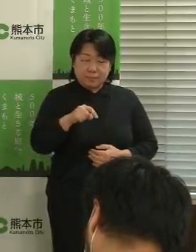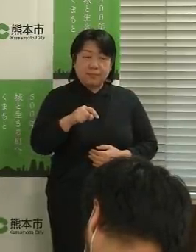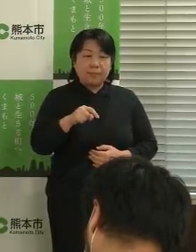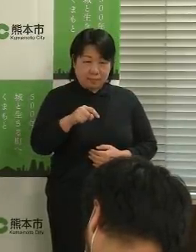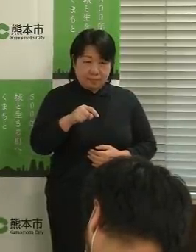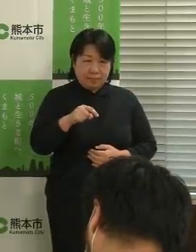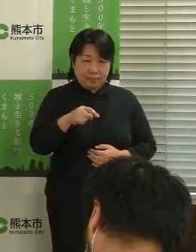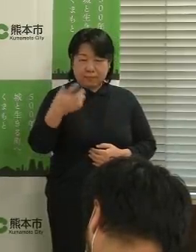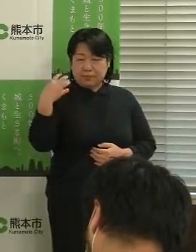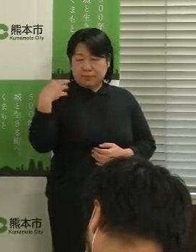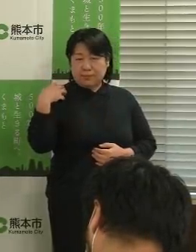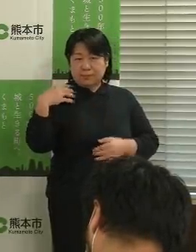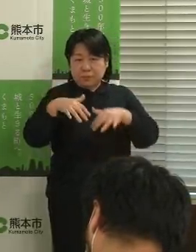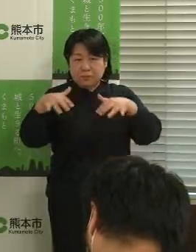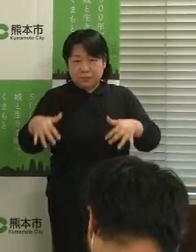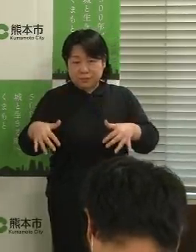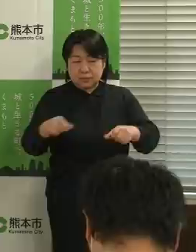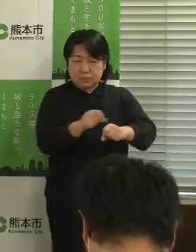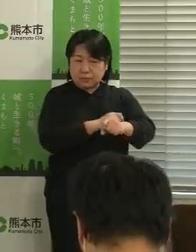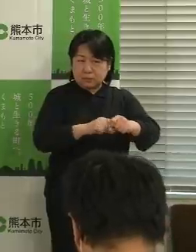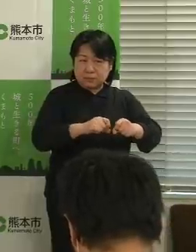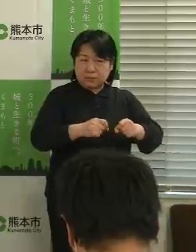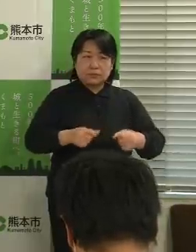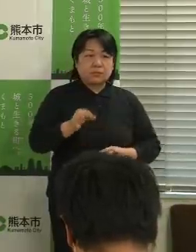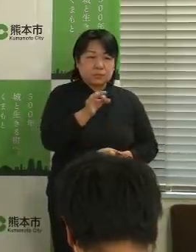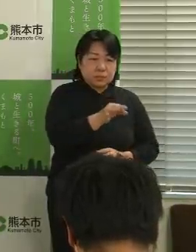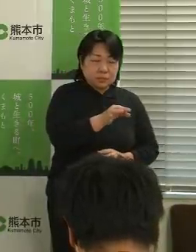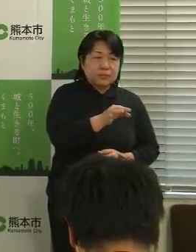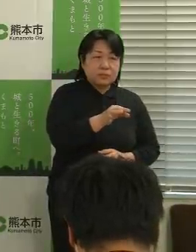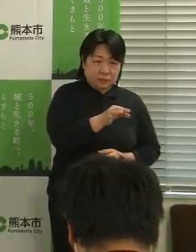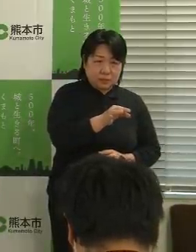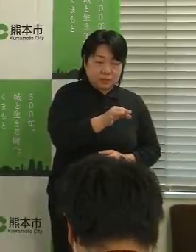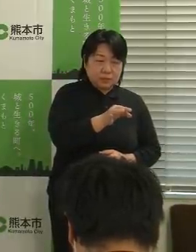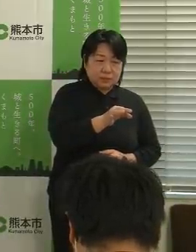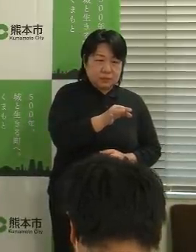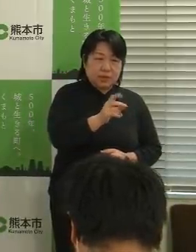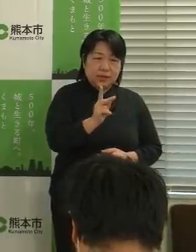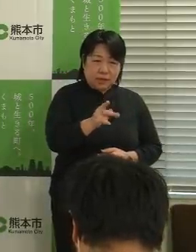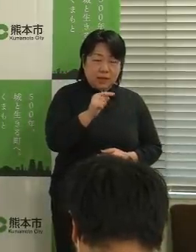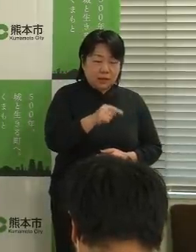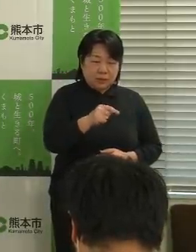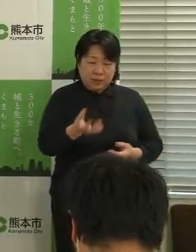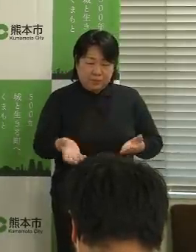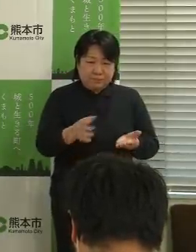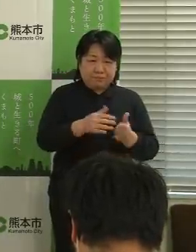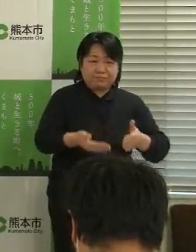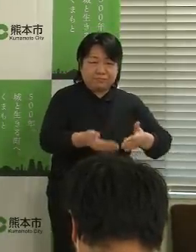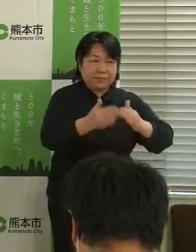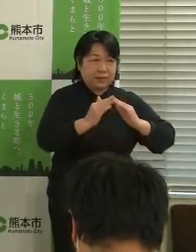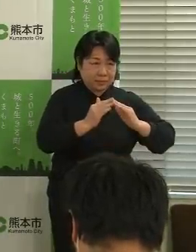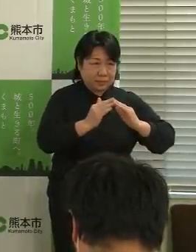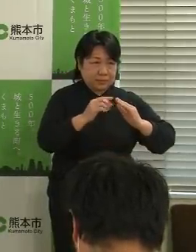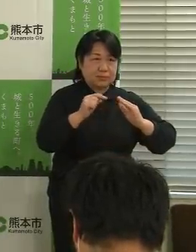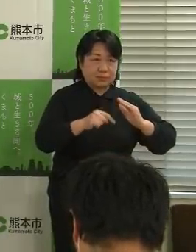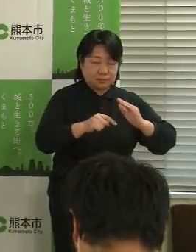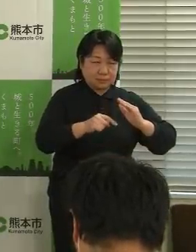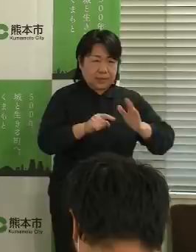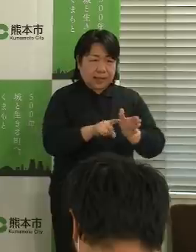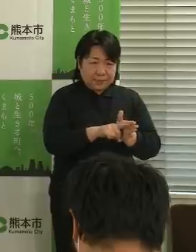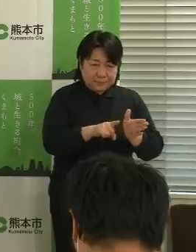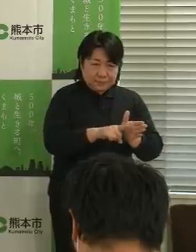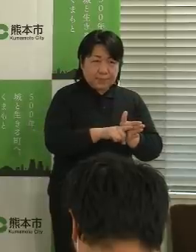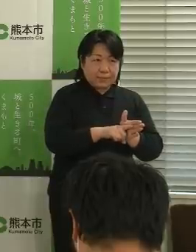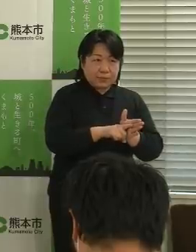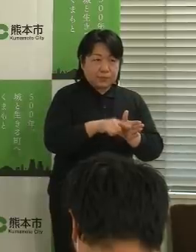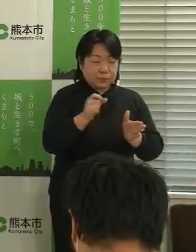織となる特別定額給付金課を直ちに立ち上げるとともに、これは仮称でございますが、一刻も早